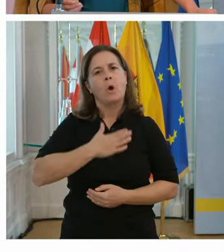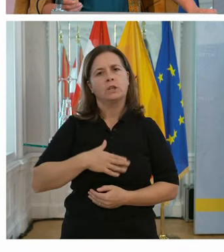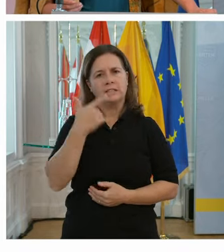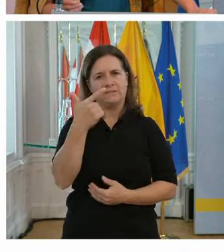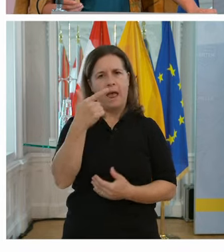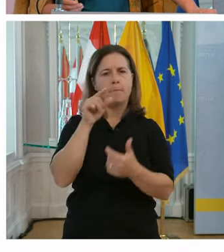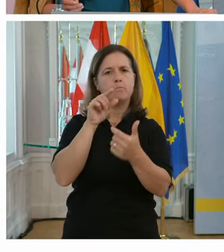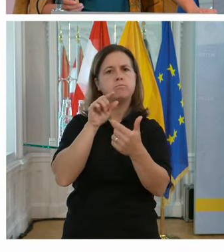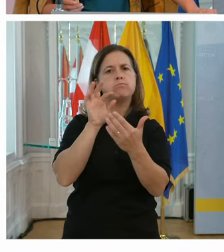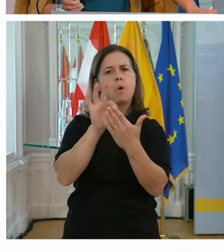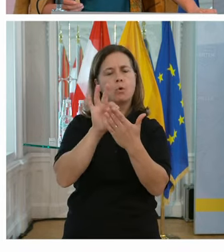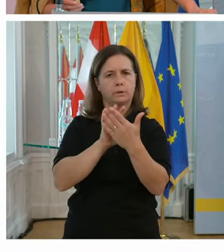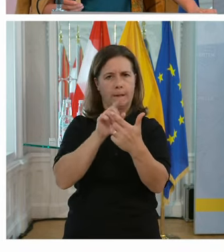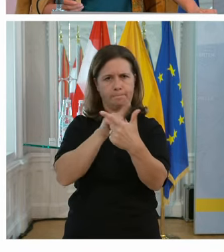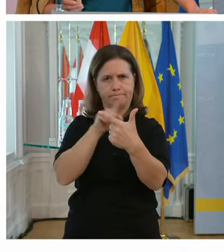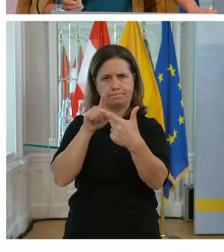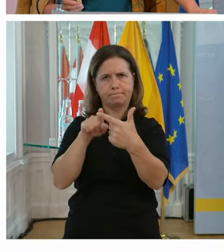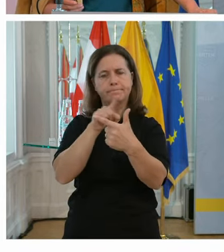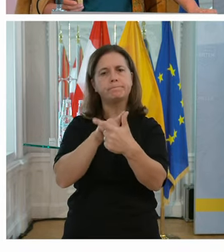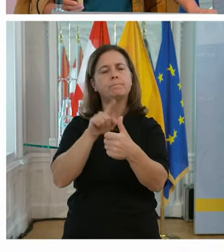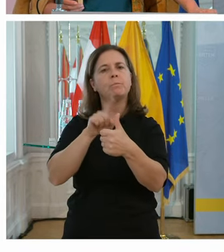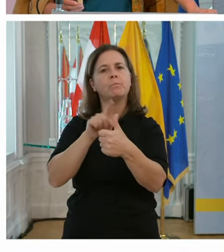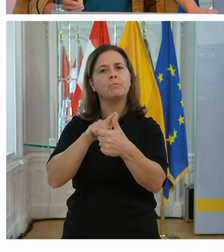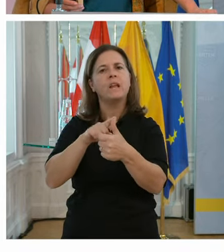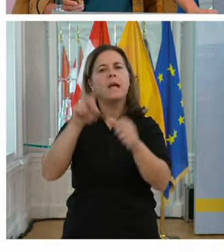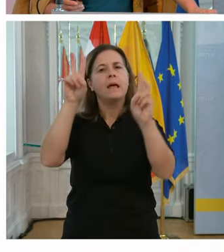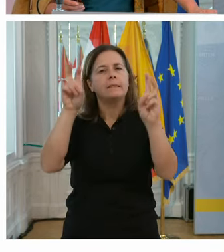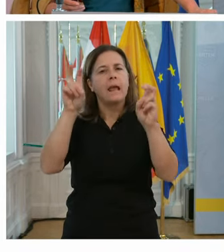eingehen. Einerseits ein paar Überlegungen zum Thema